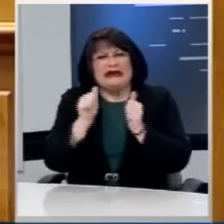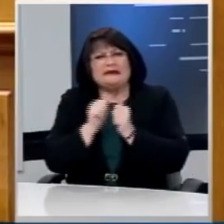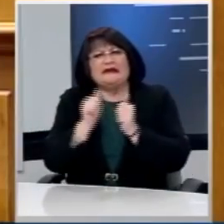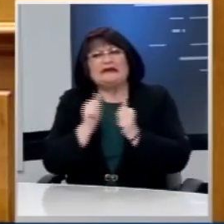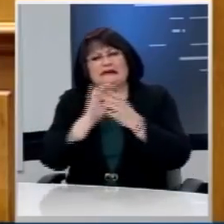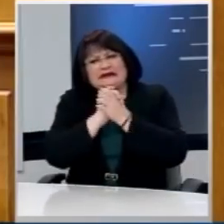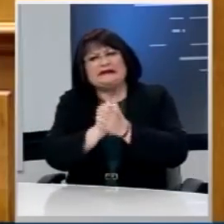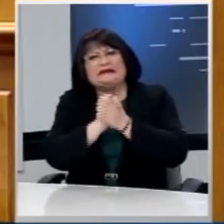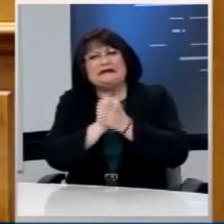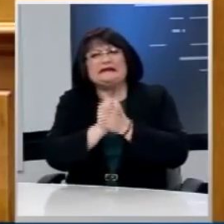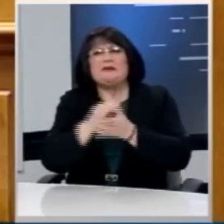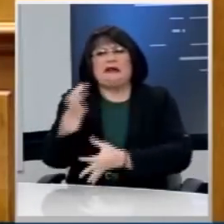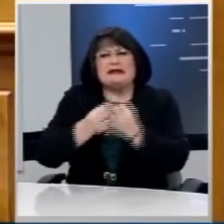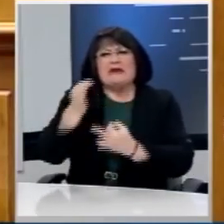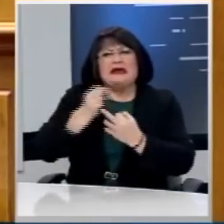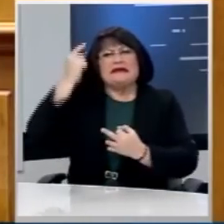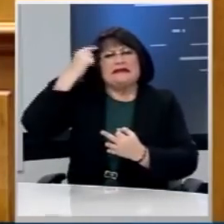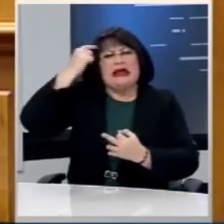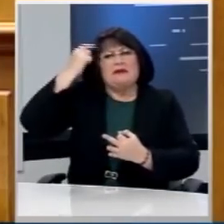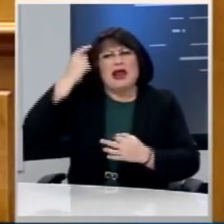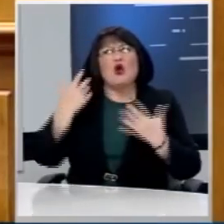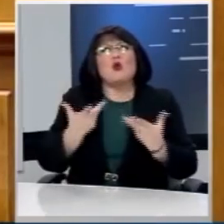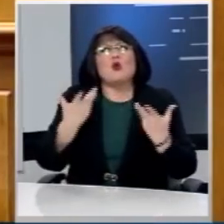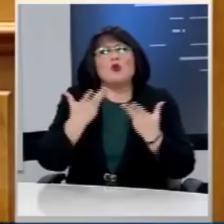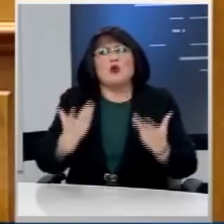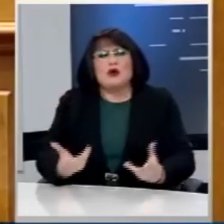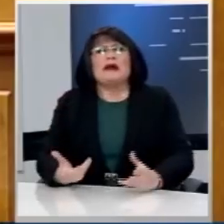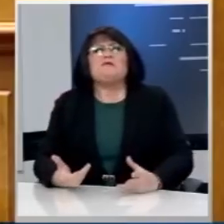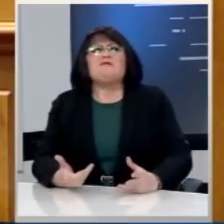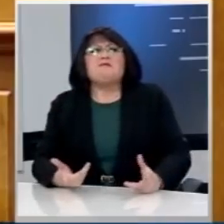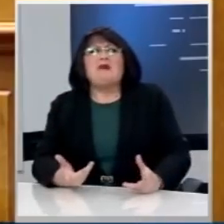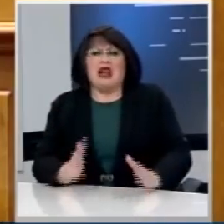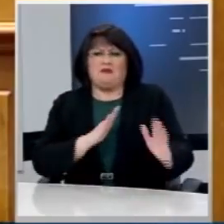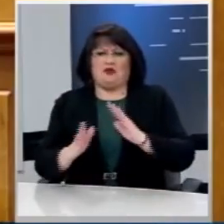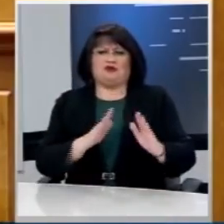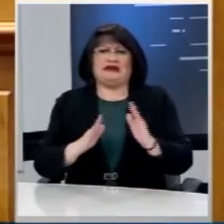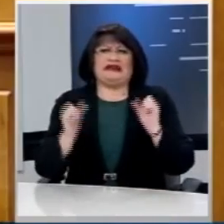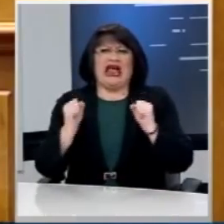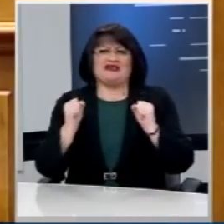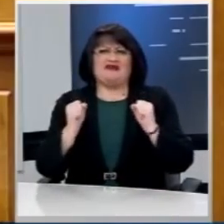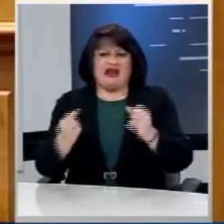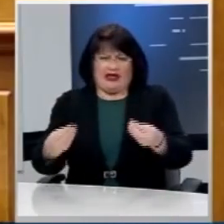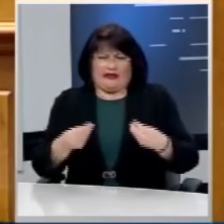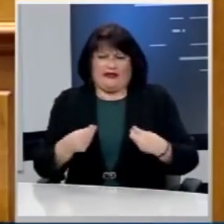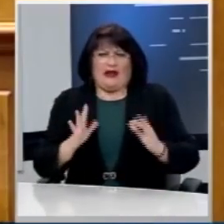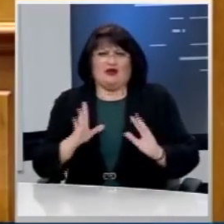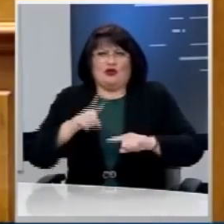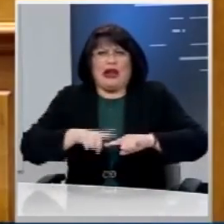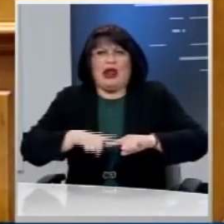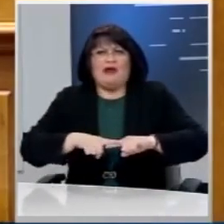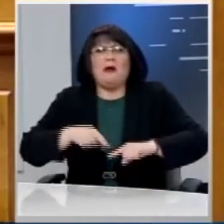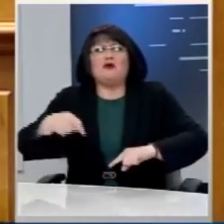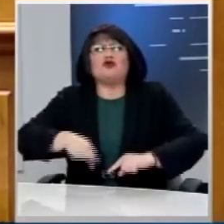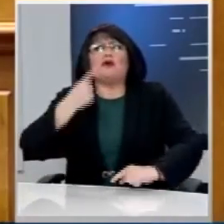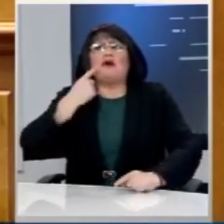συμμαχίες, ουσιαστικά τις συμμαχίες δηλαδή της ελληνικής αστικής τάξης, που δήθεν παρέχουν προστασία και ασφάλεια στο λαό μας και τη χώρα,